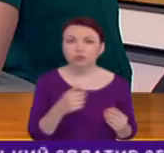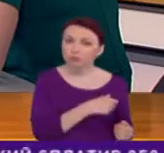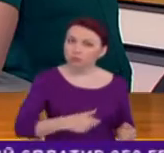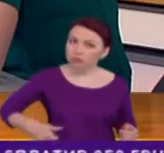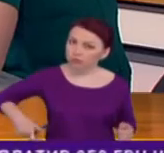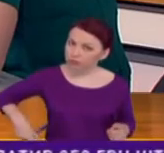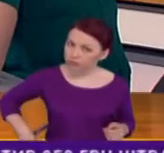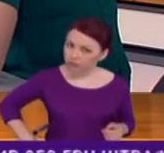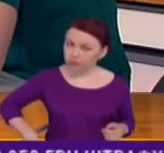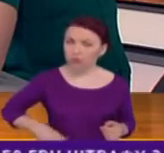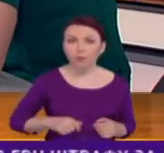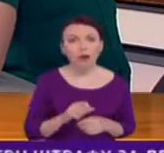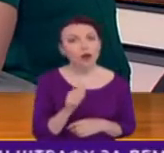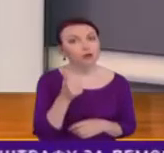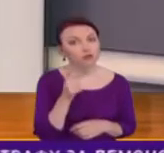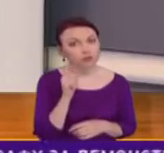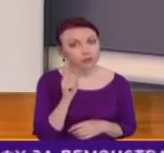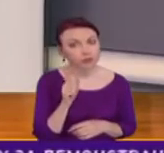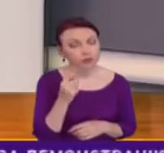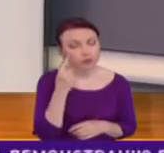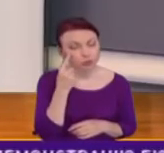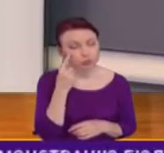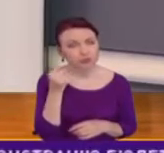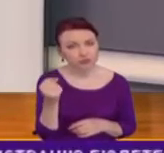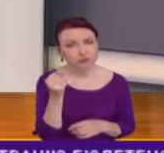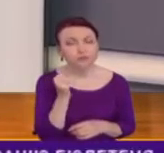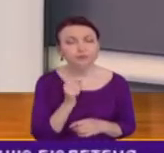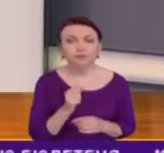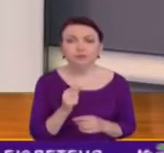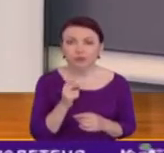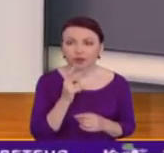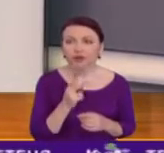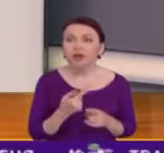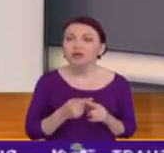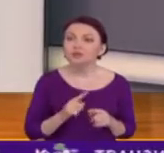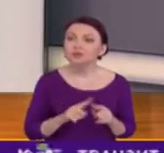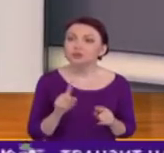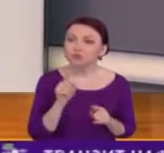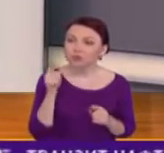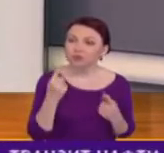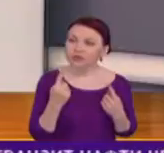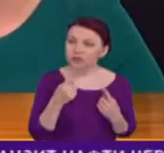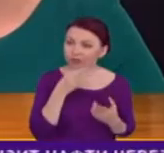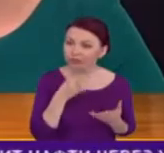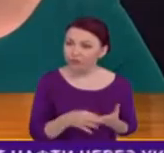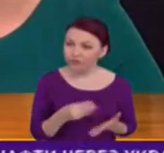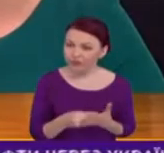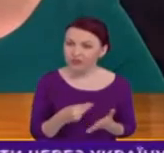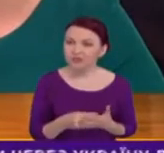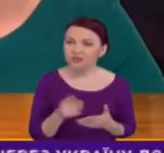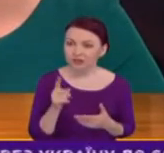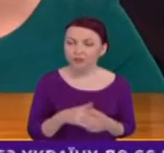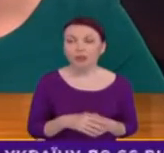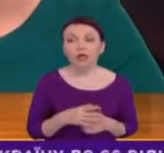безпеки. Да, це перше. Угу. Це, якщо подивитися, ми бачимо. Ну, тому що далі там велика не паркуються в